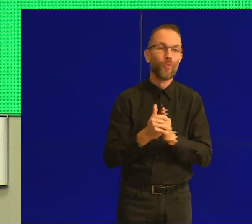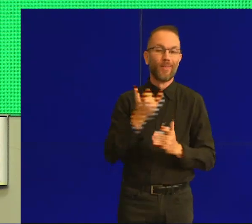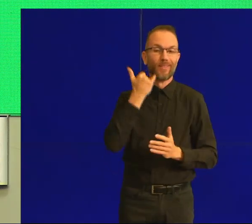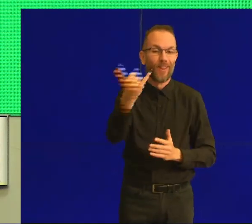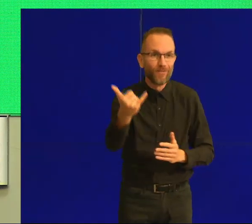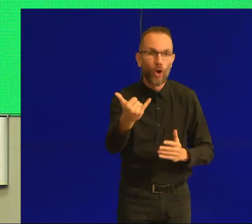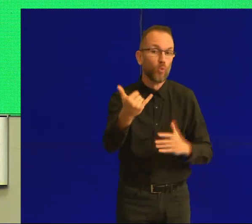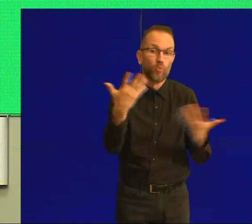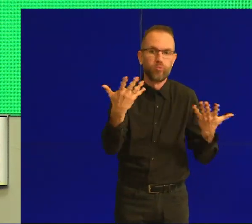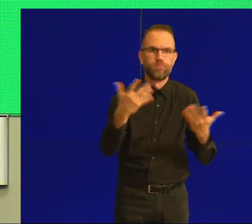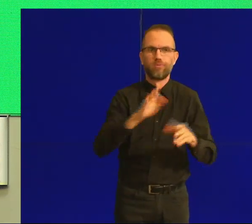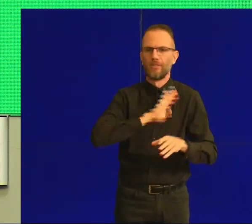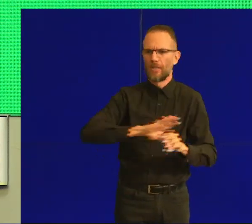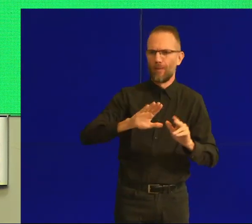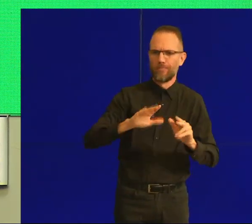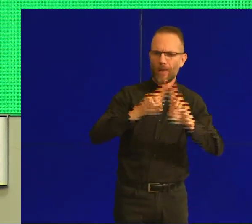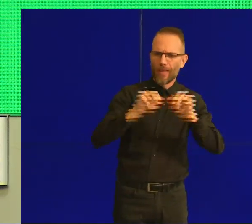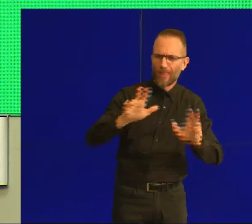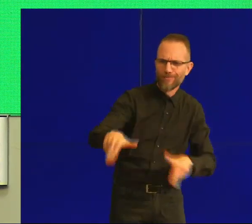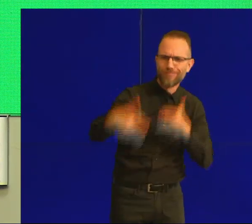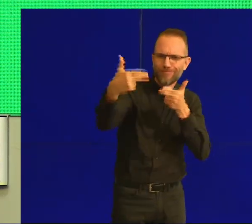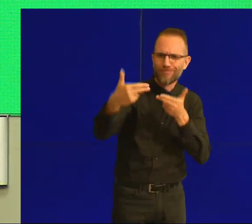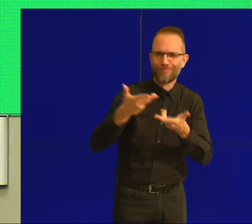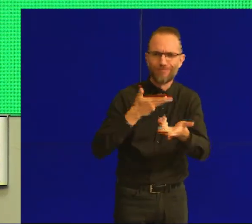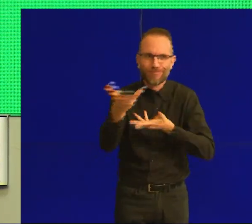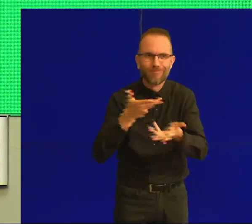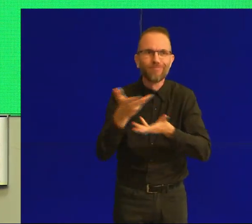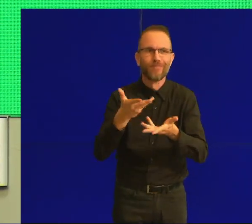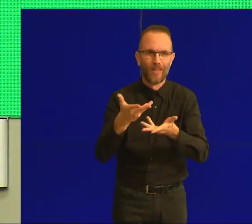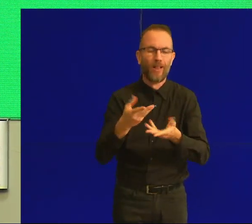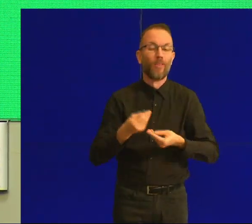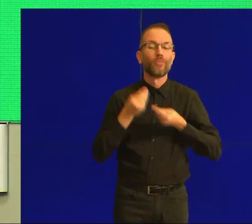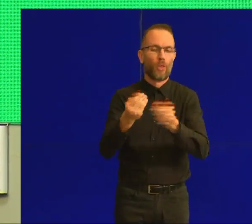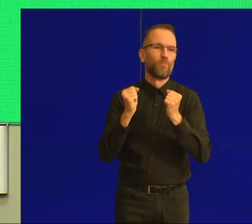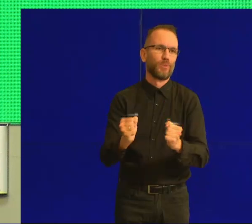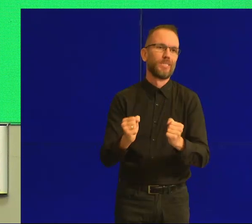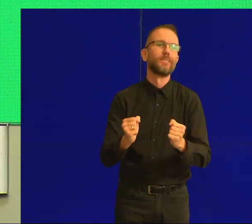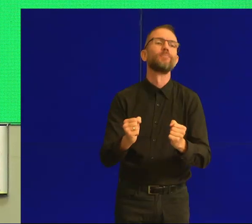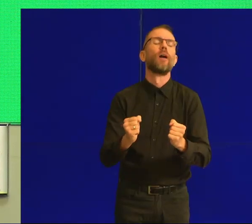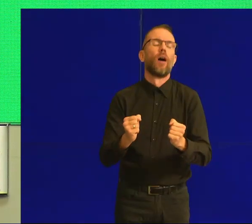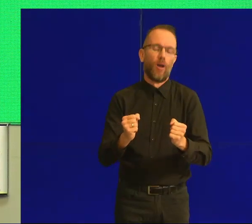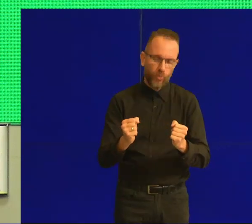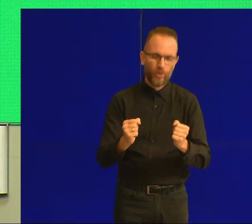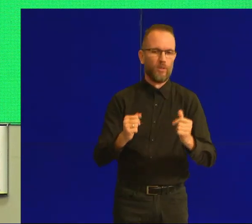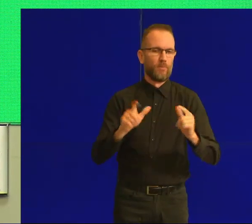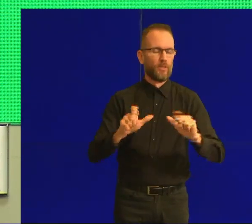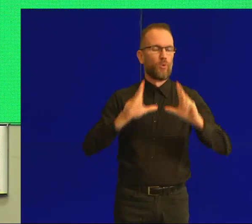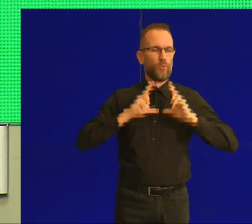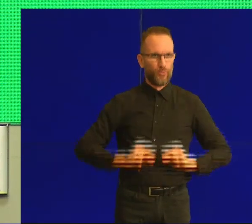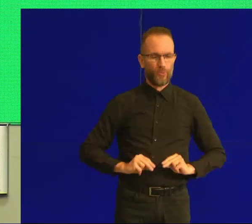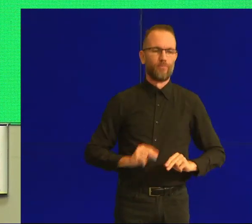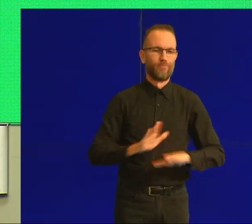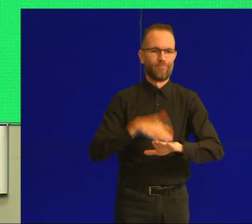virtuelles de telles initiatives vont nous aider ensemble à passer à travers ces périodes difficiles